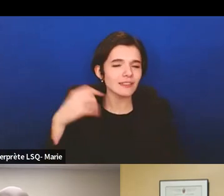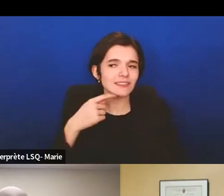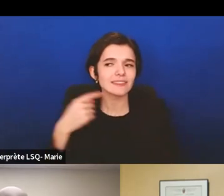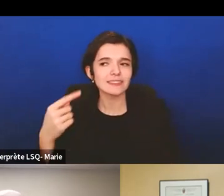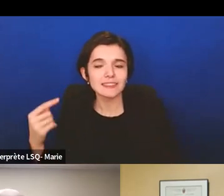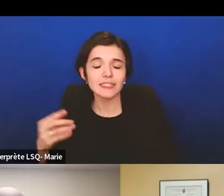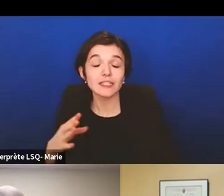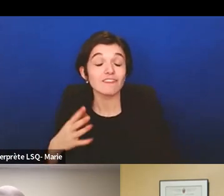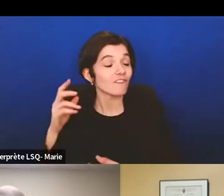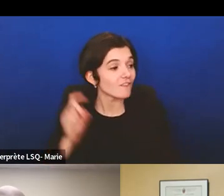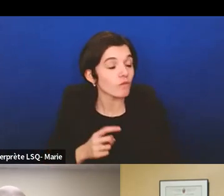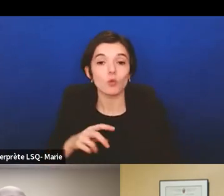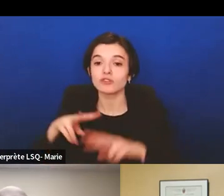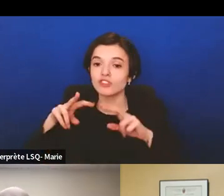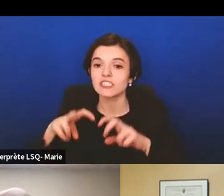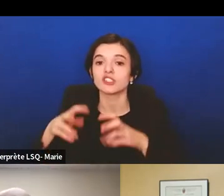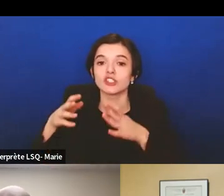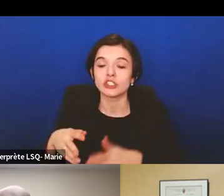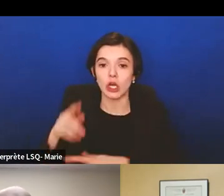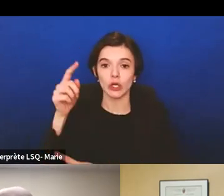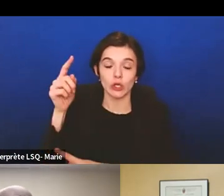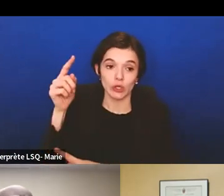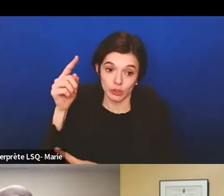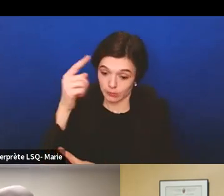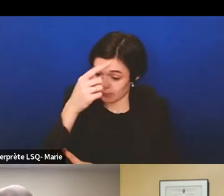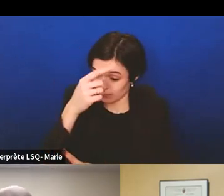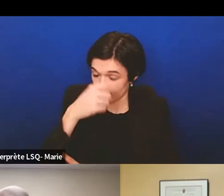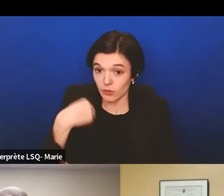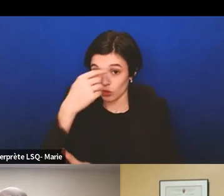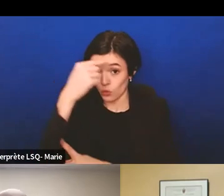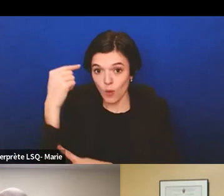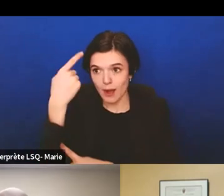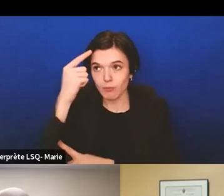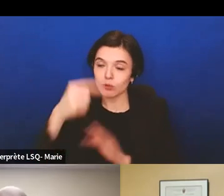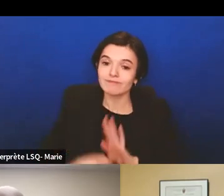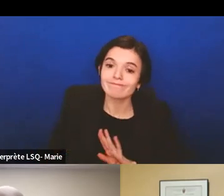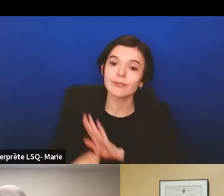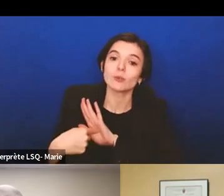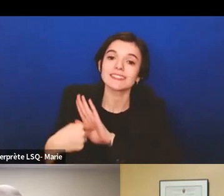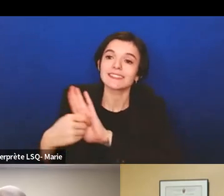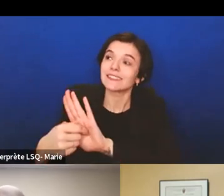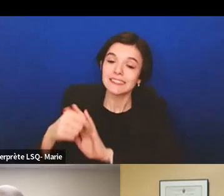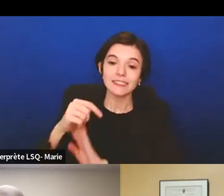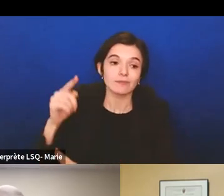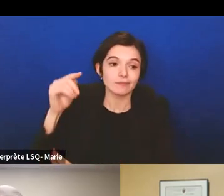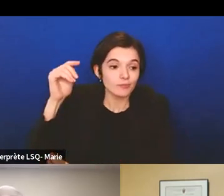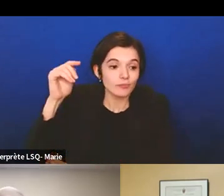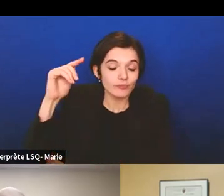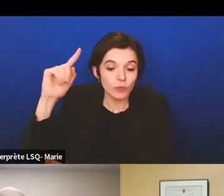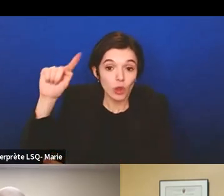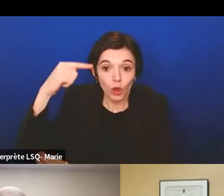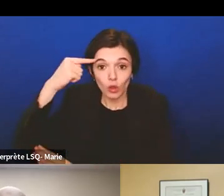chercheurs noirs pour remonter l'affaire, faire comprendre aux autorités qu'il faut faire des particularismes, etc.,